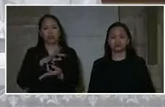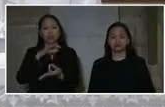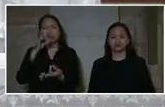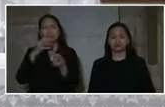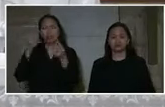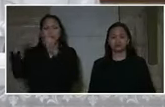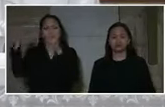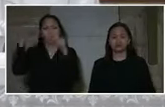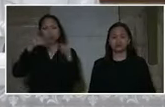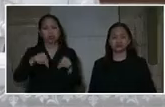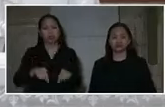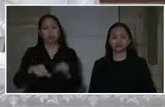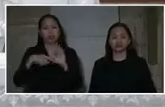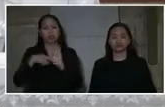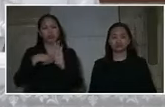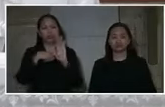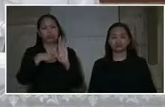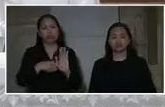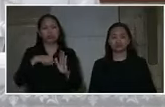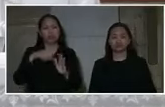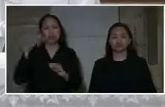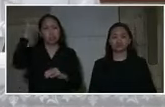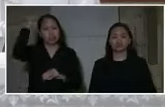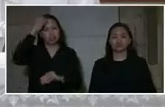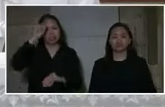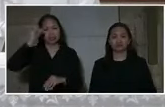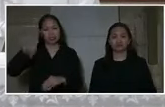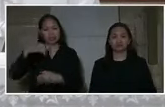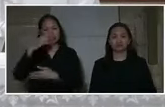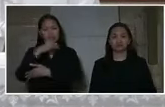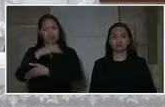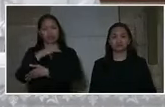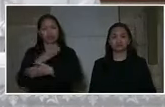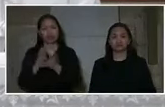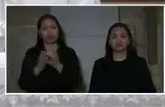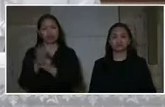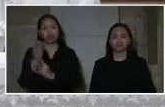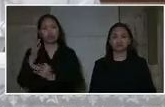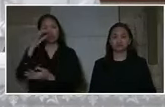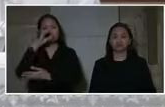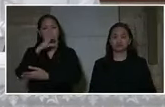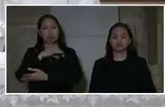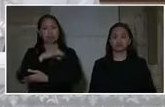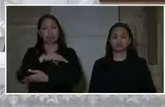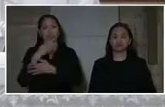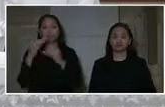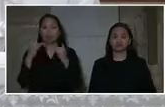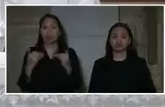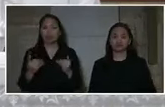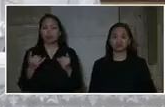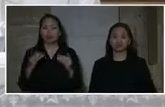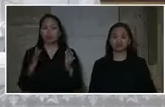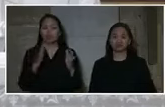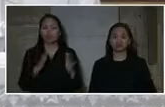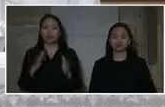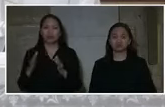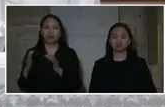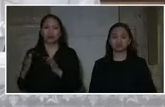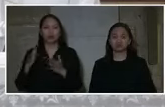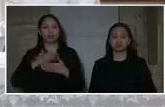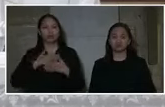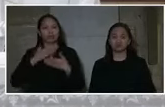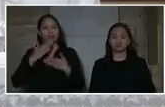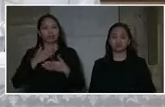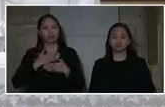niya ay inilahad ni San Juan Bautista sa kanyang pagbibinyag. Ngayon pinaghahandaan namin ang maligayang araw ng